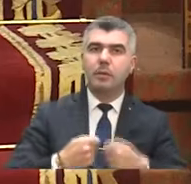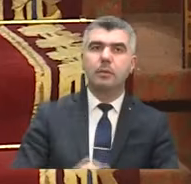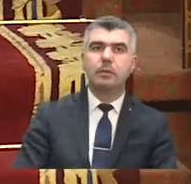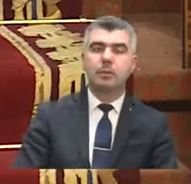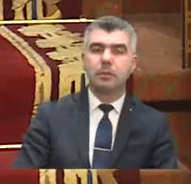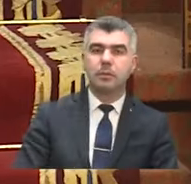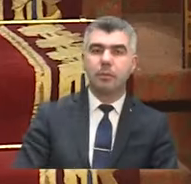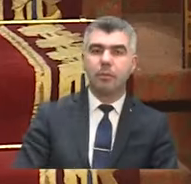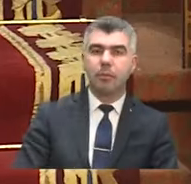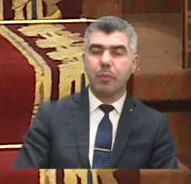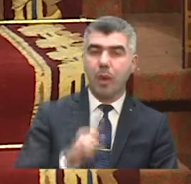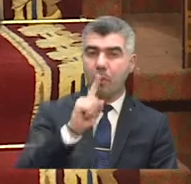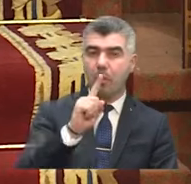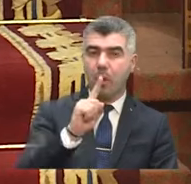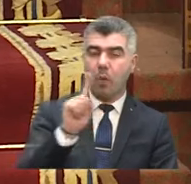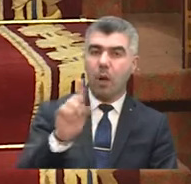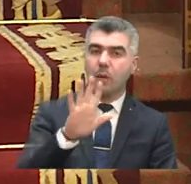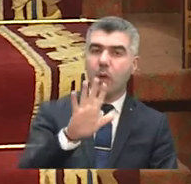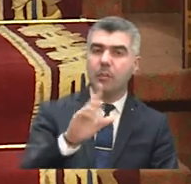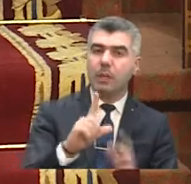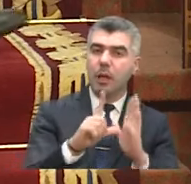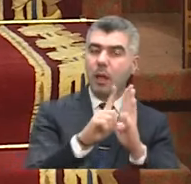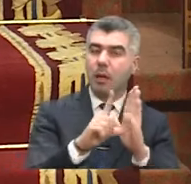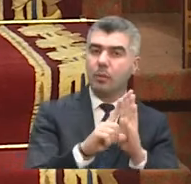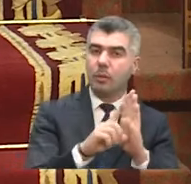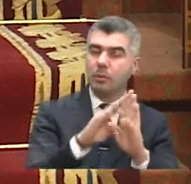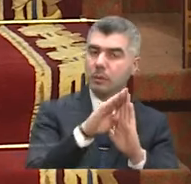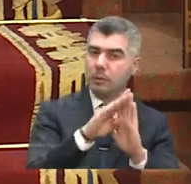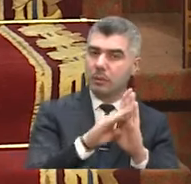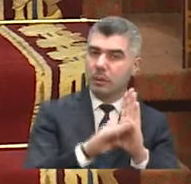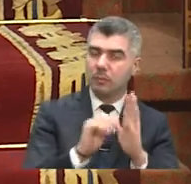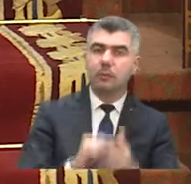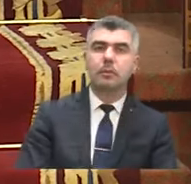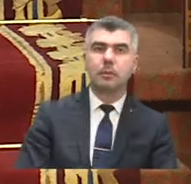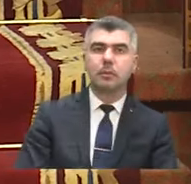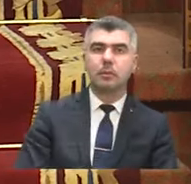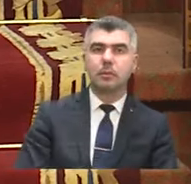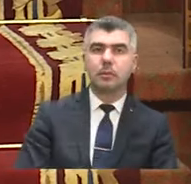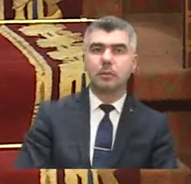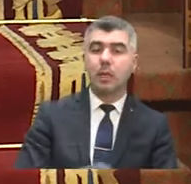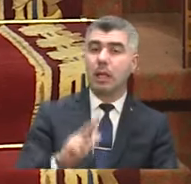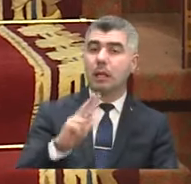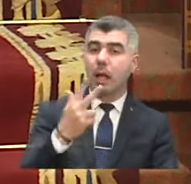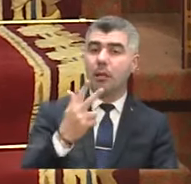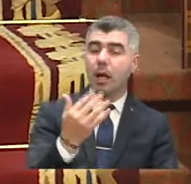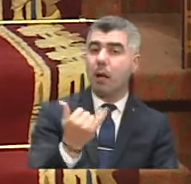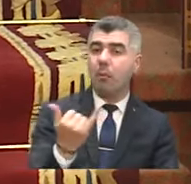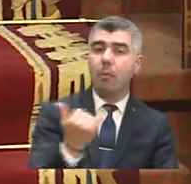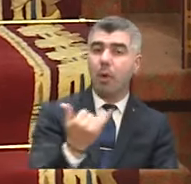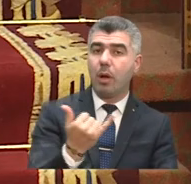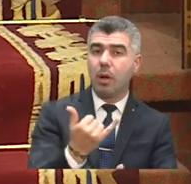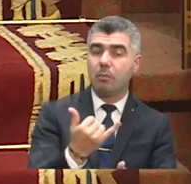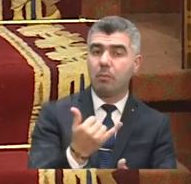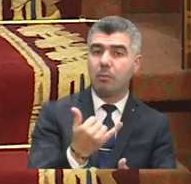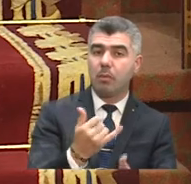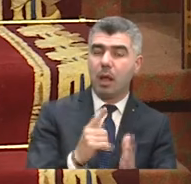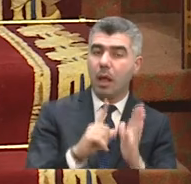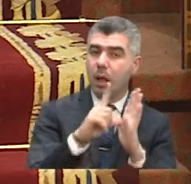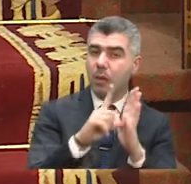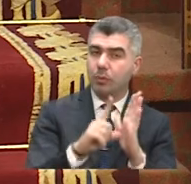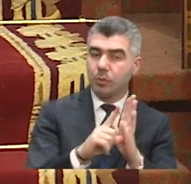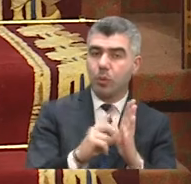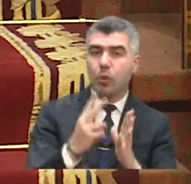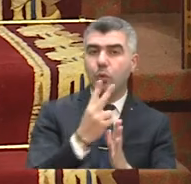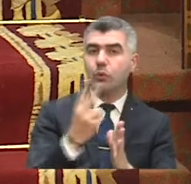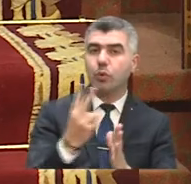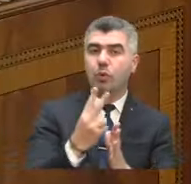طبقا لمقتضيات المادة 151 من النظام الداخلي أثير معكم السيد الرئيس ثلاثة الأمور تتعلق بالنظام الداخلي. جوج الوزراء